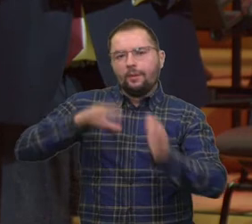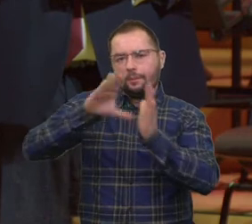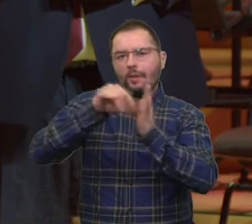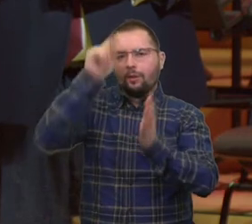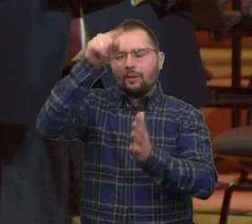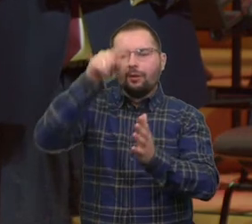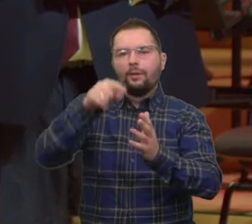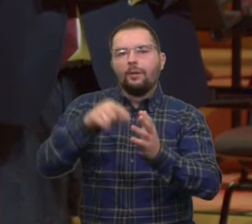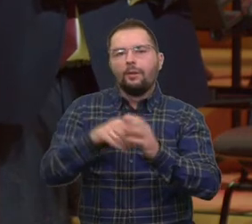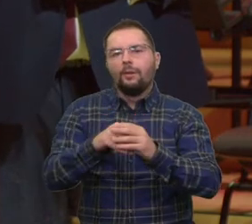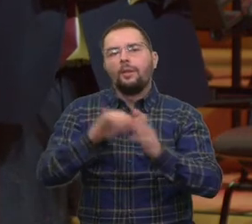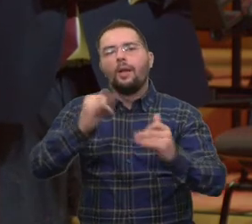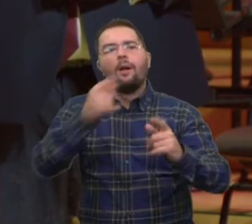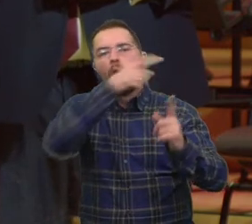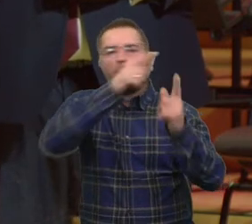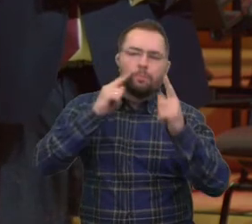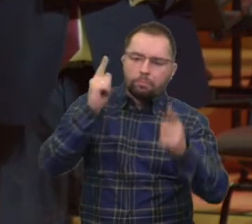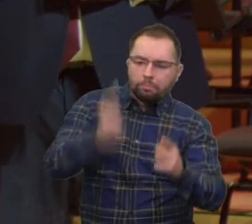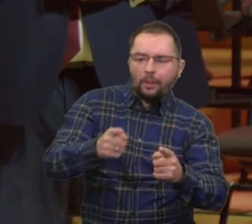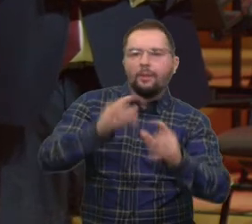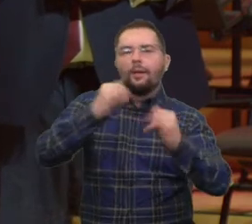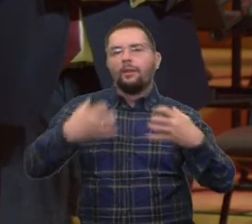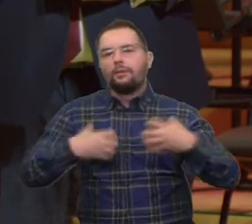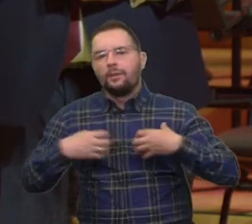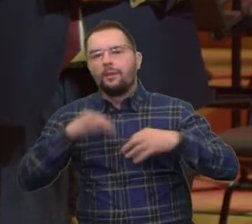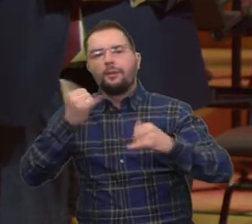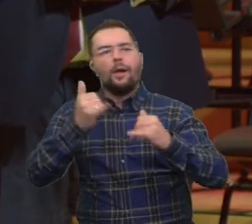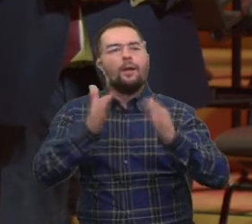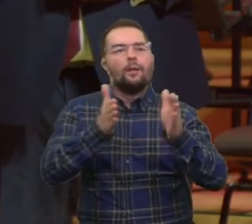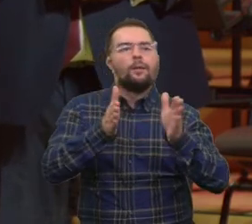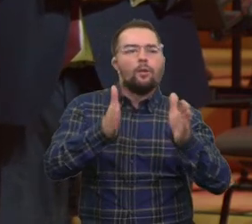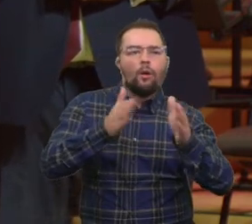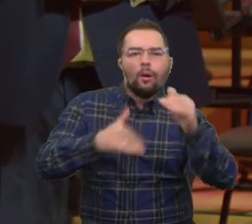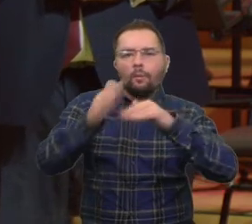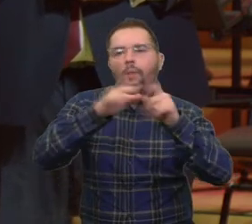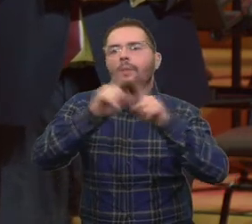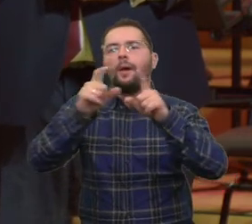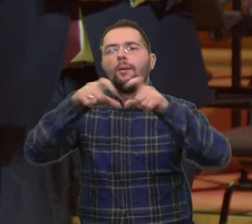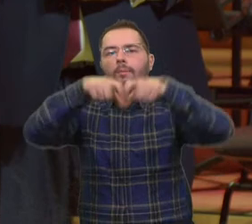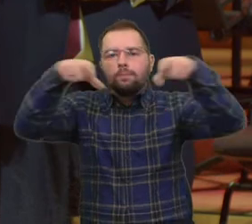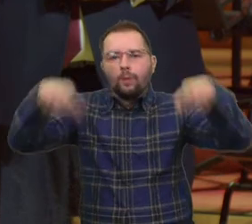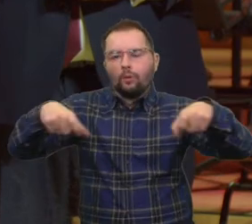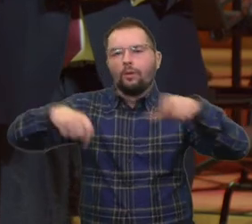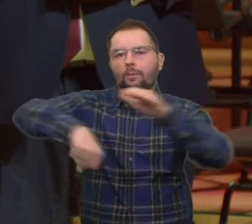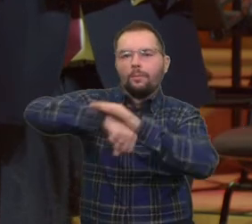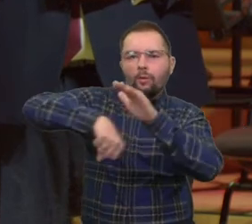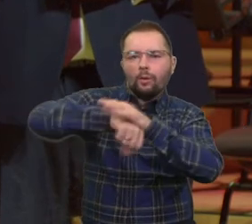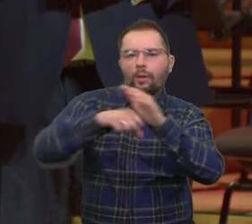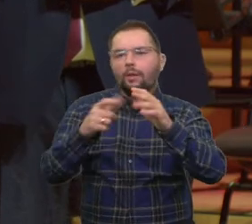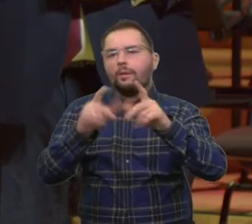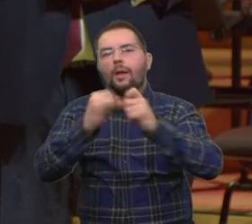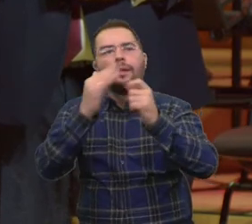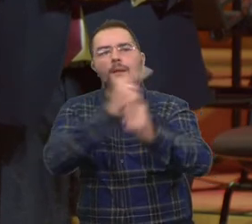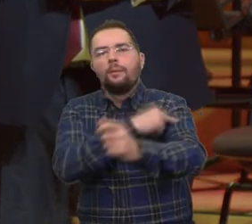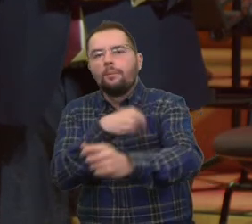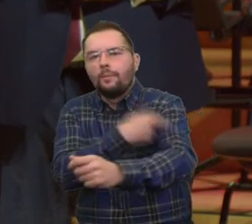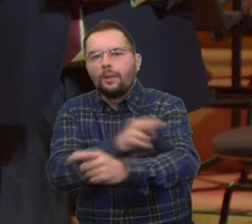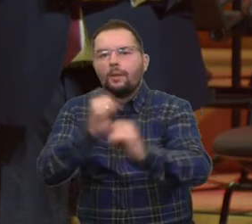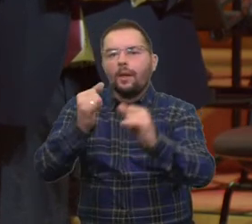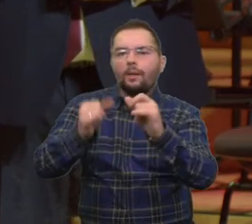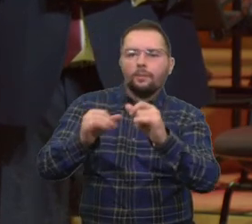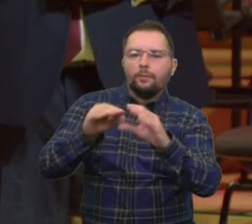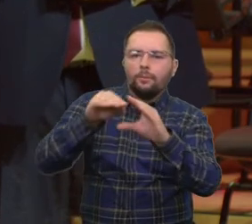Warszawy decydowano o tym, jak mamy żyć, co robić, gdzie drogi budować, jakie boiska stawiać, czy jakie szpitale